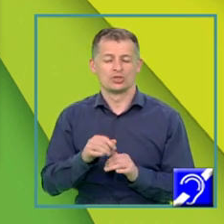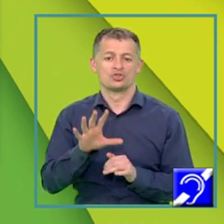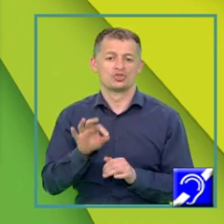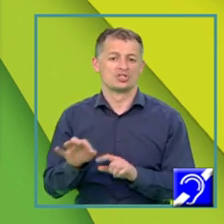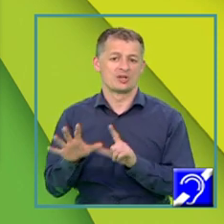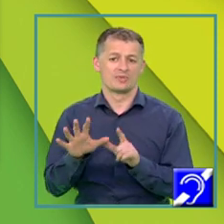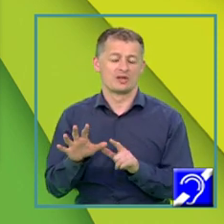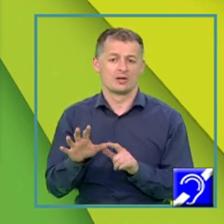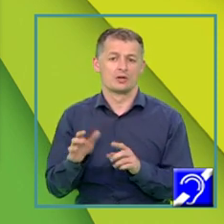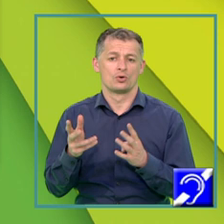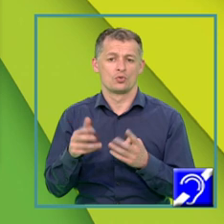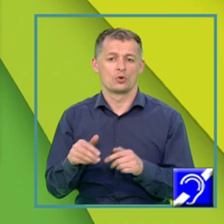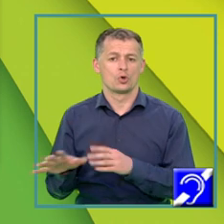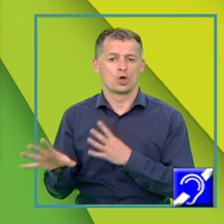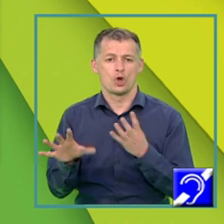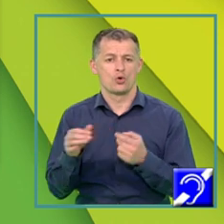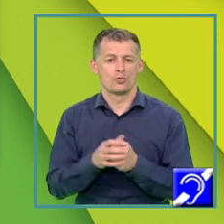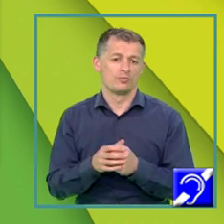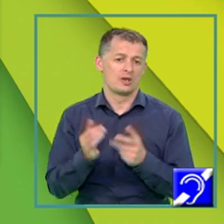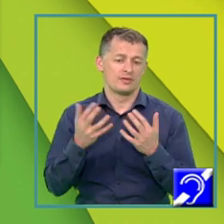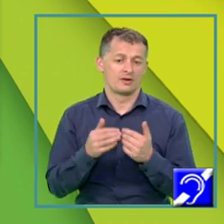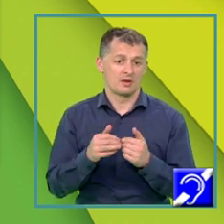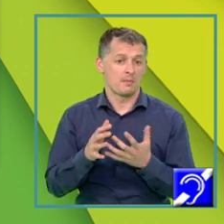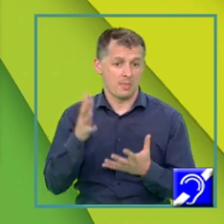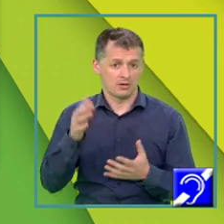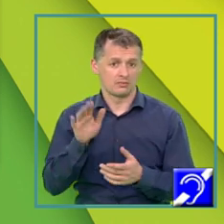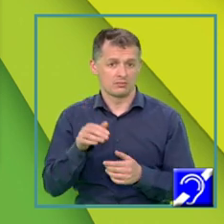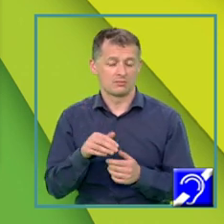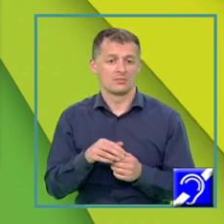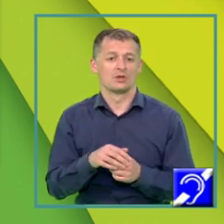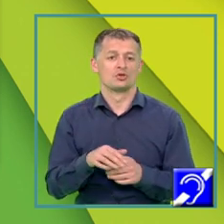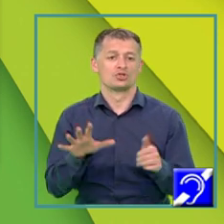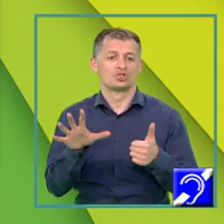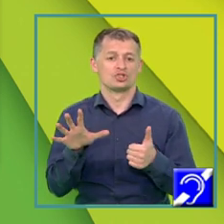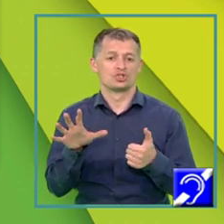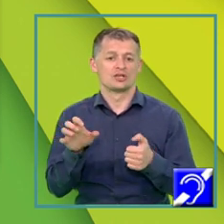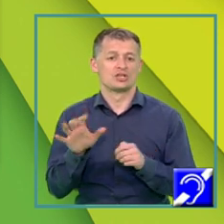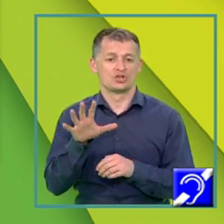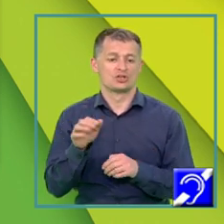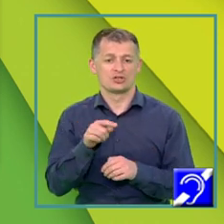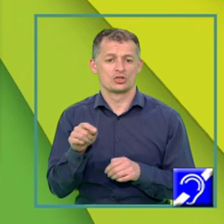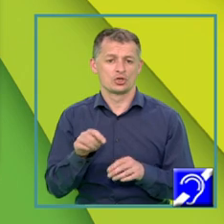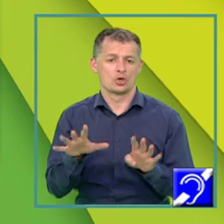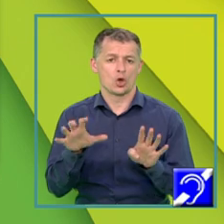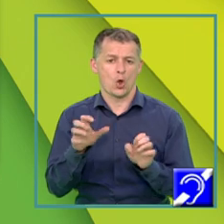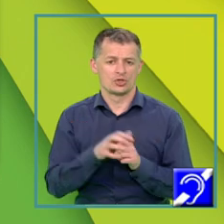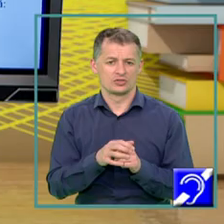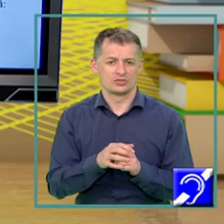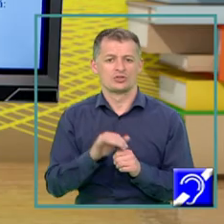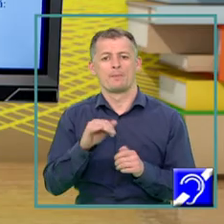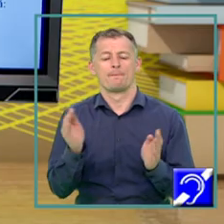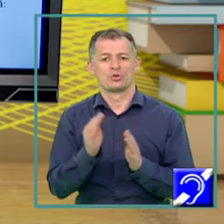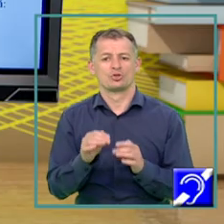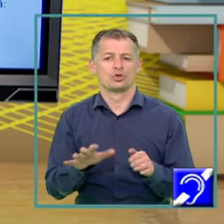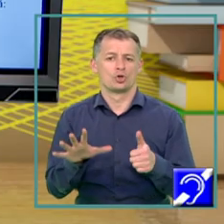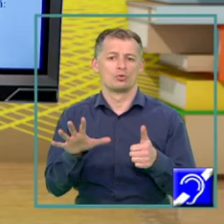au valori cuprinse între 65 și 90 literele mici între 97 și 120 doi